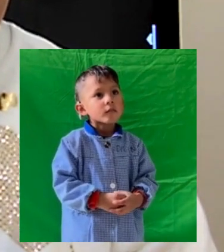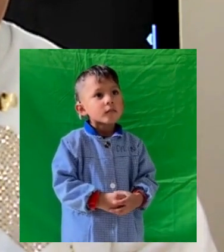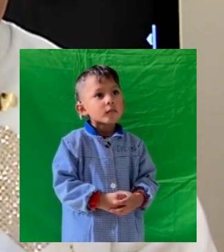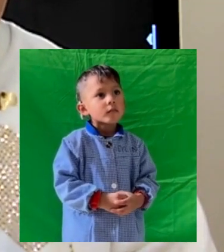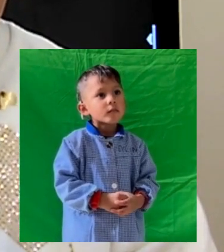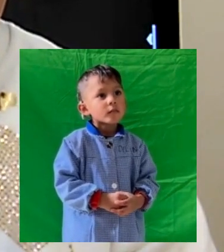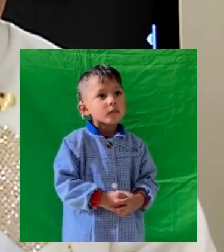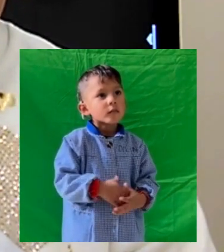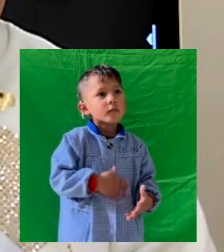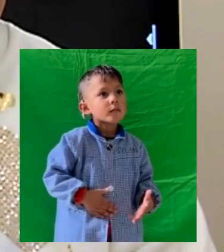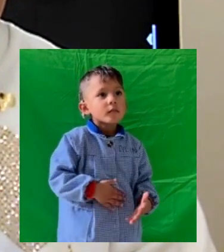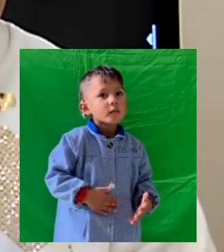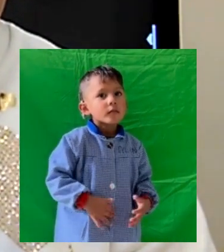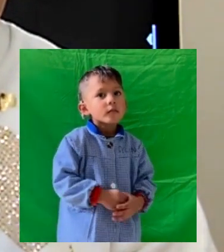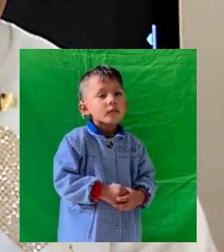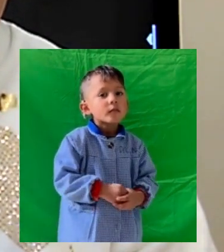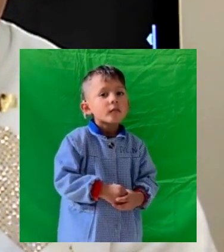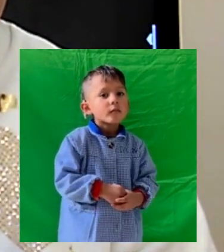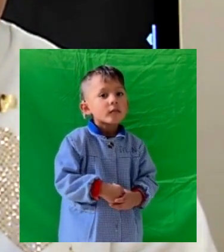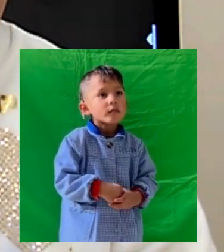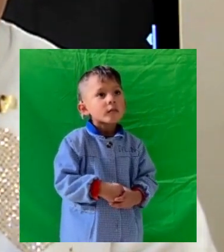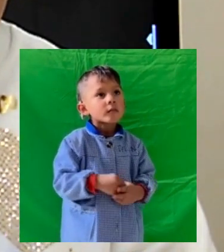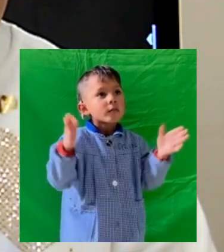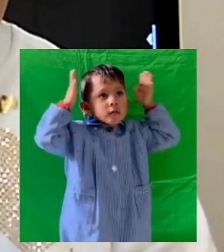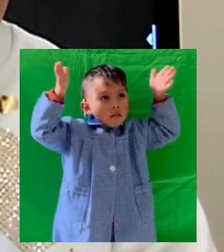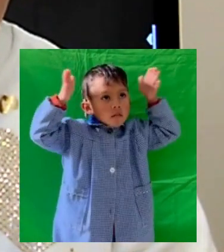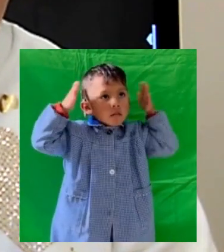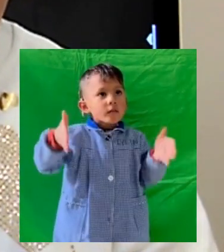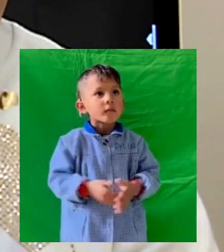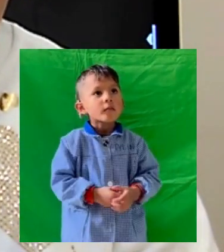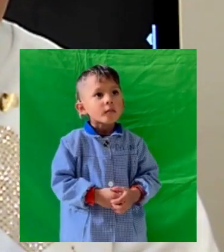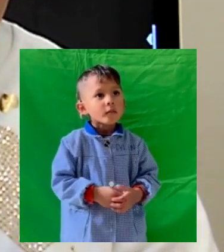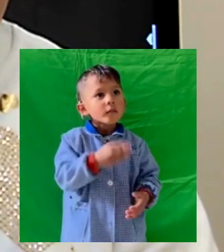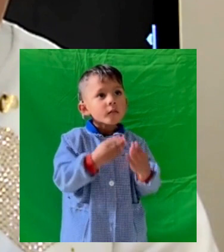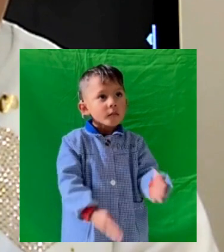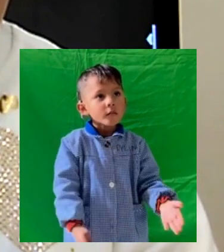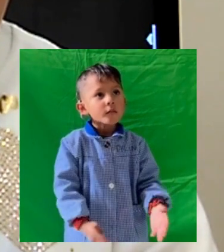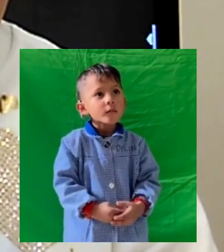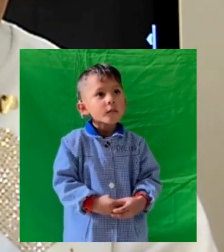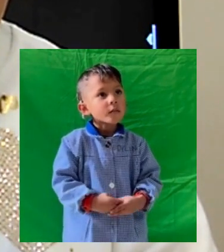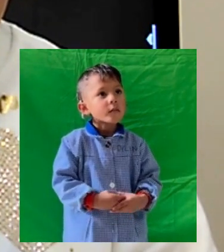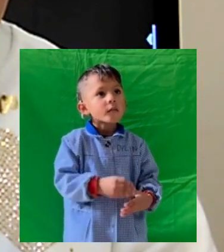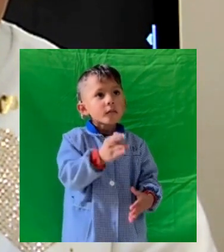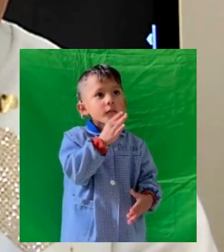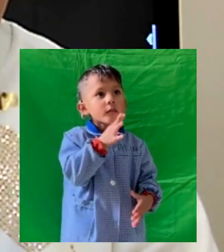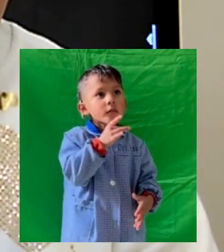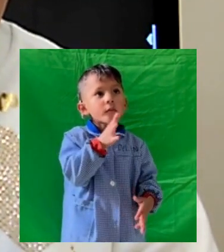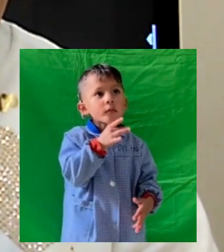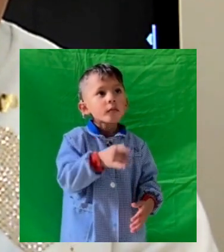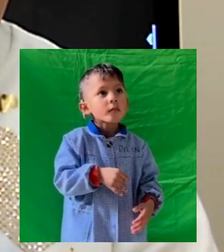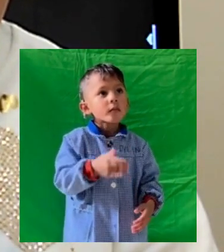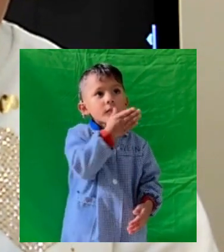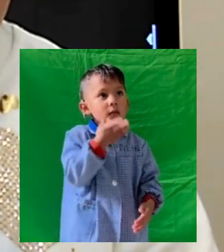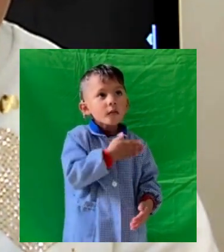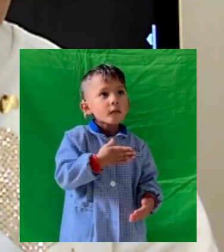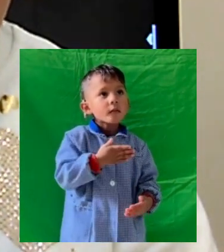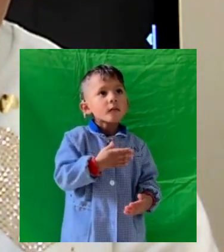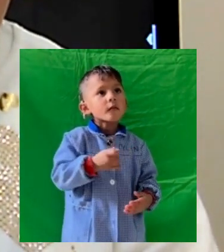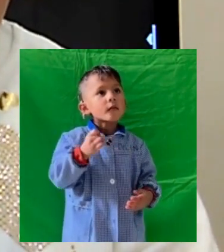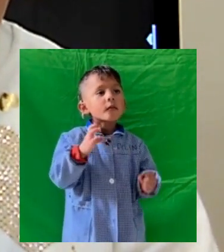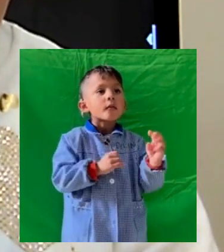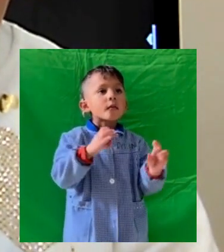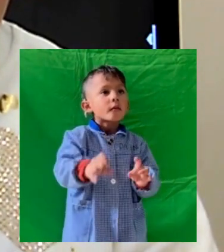Aholku bat, era guztietako elikagaiak probatu eta jan behar dira.